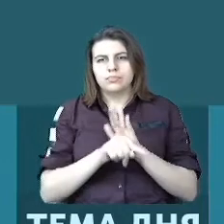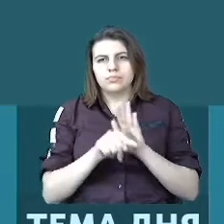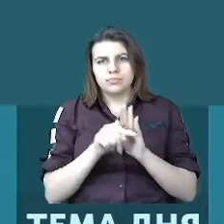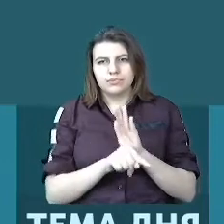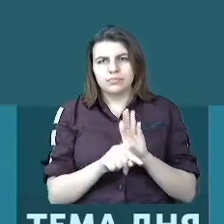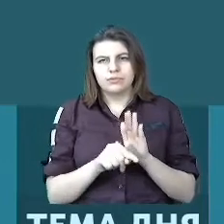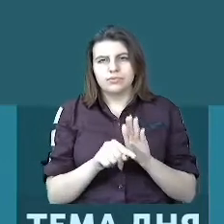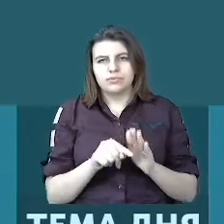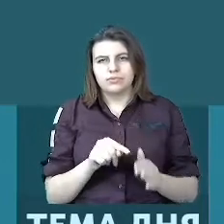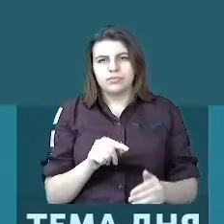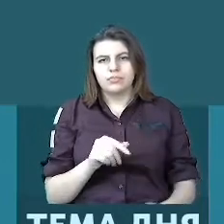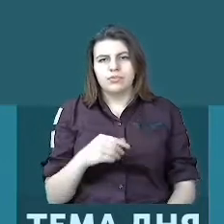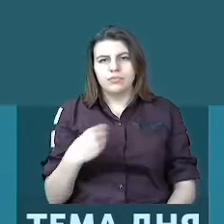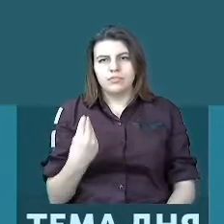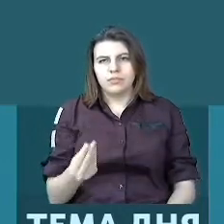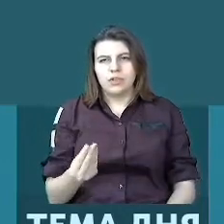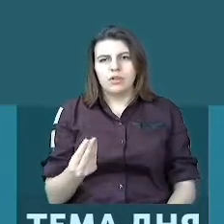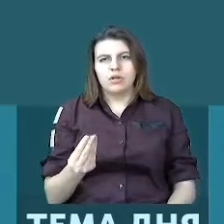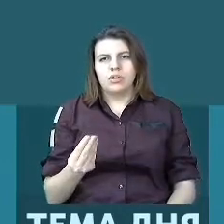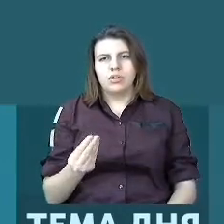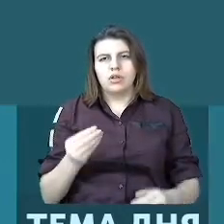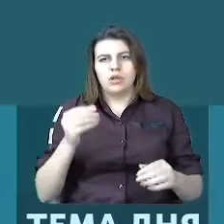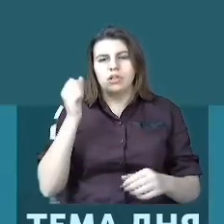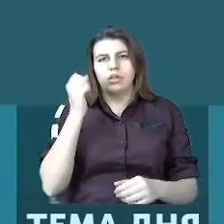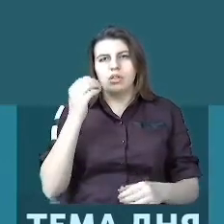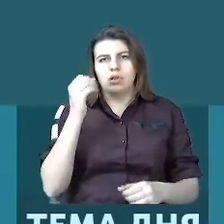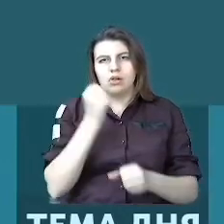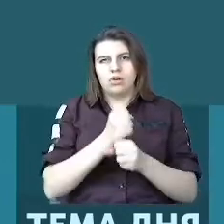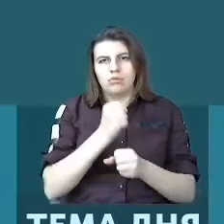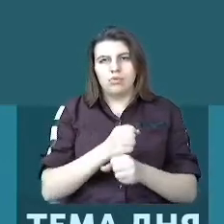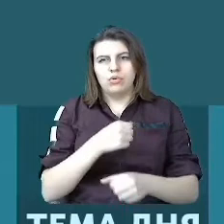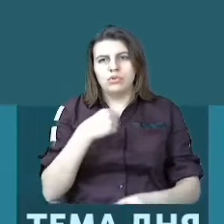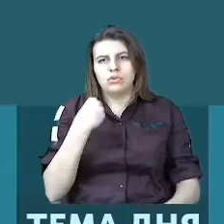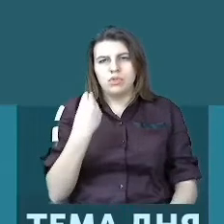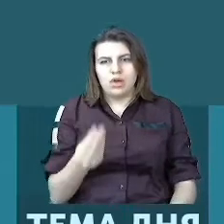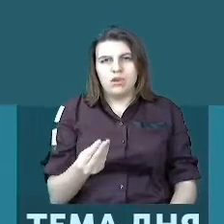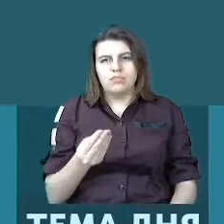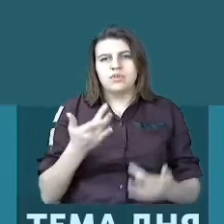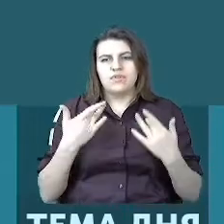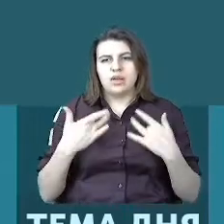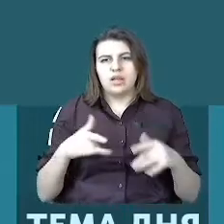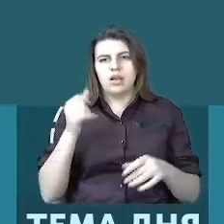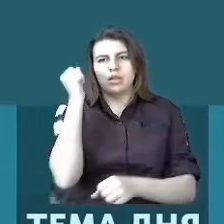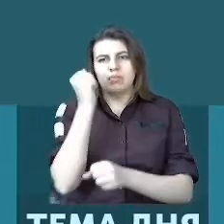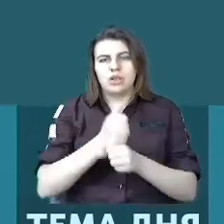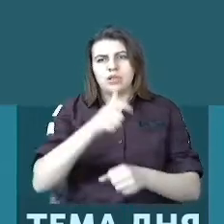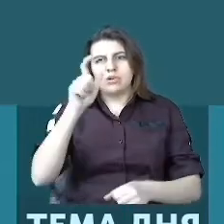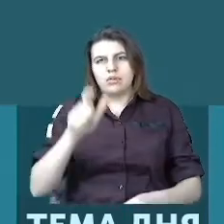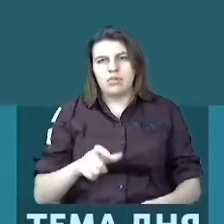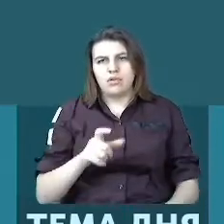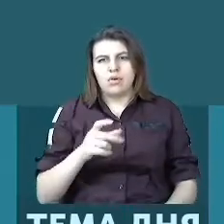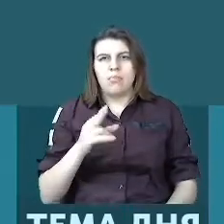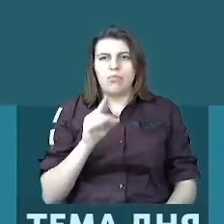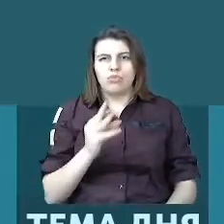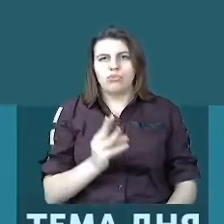надання роботодавцю права звільняти працівника просто за власним бажанням, без наявності обмеженого кола підстав, як